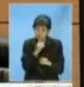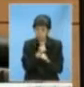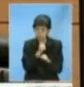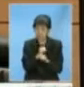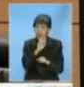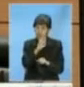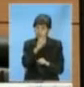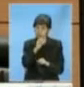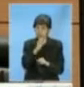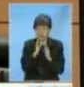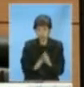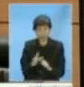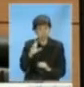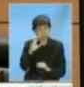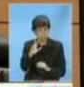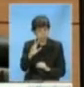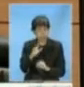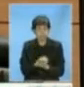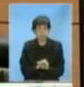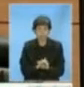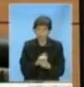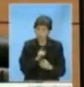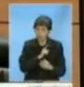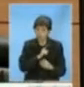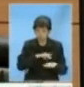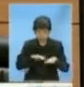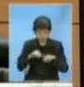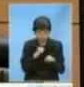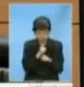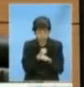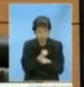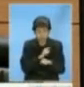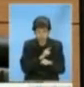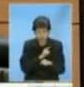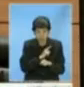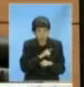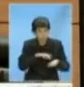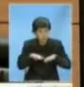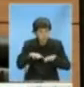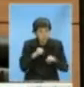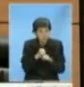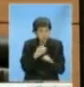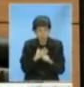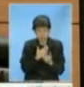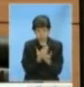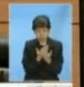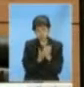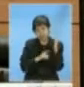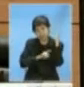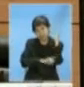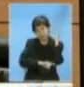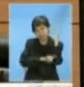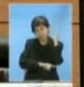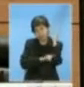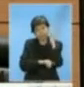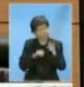รัฐมนตรีมาทั้งหมด 3ท่านในการรับผิดชอบกำกับนโยบายดูแลบริหารเพื่อที่จะให้ราคายาง